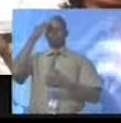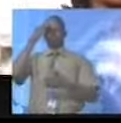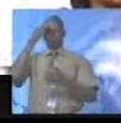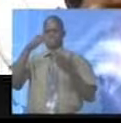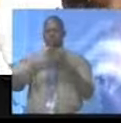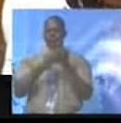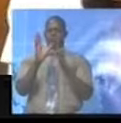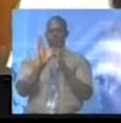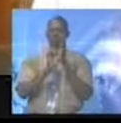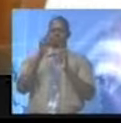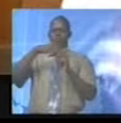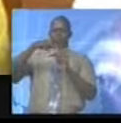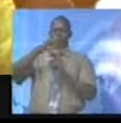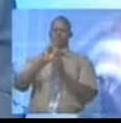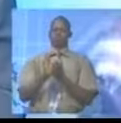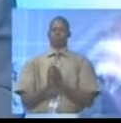de l'environnement.